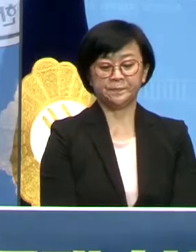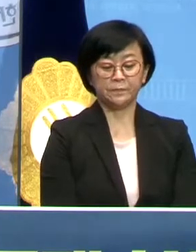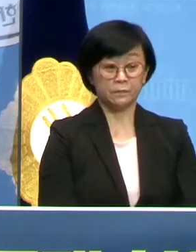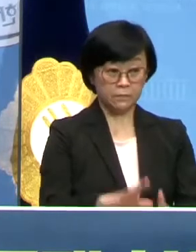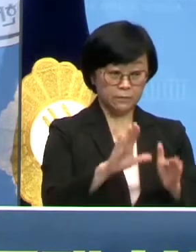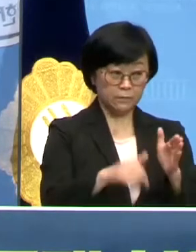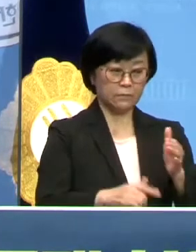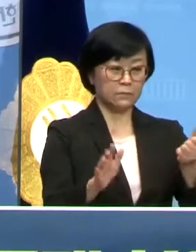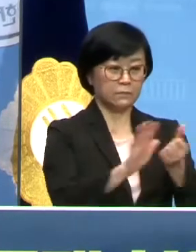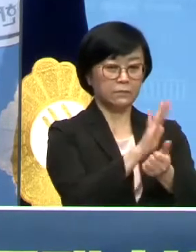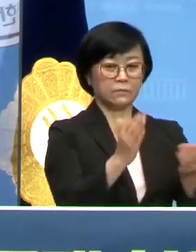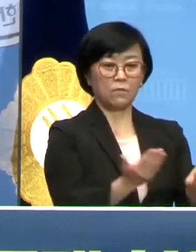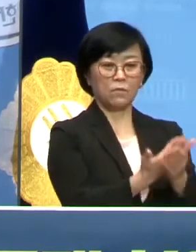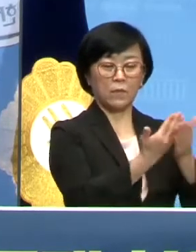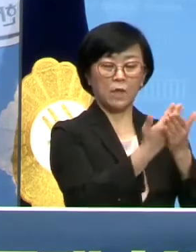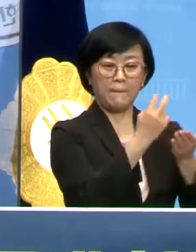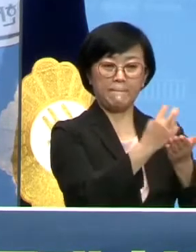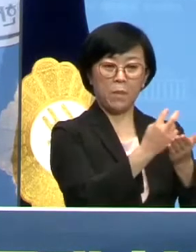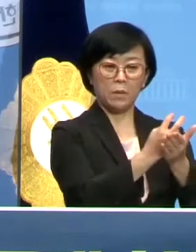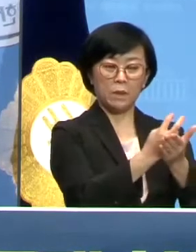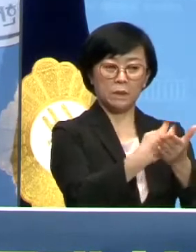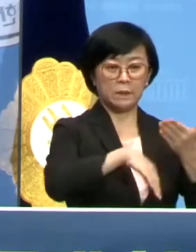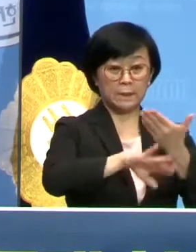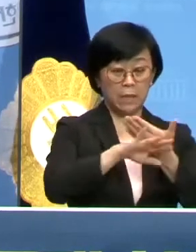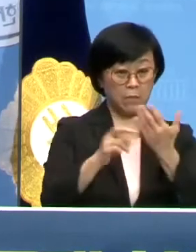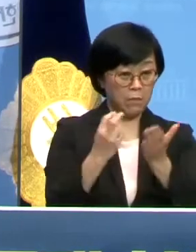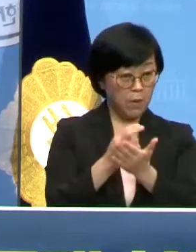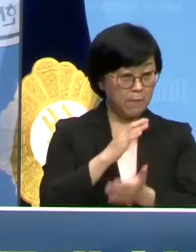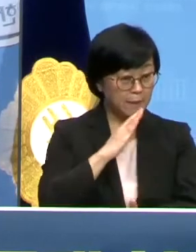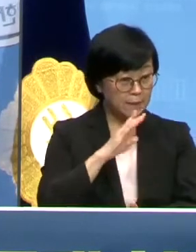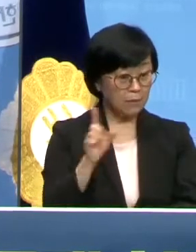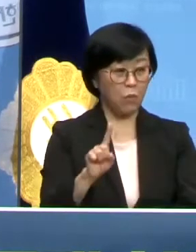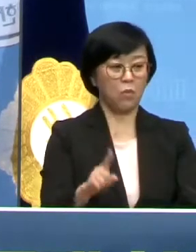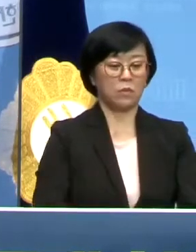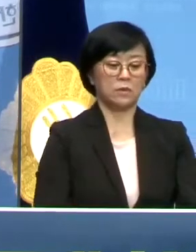그 당시에 서비스 발전 법과 지금의 발전 법이 다른 법이니까